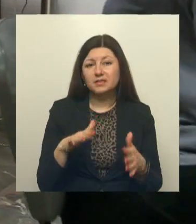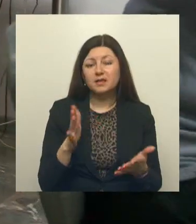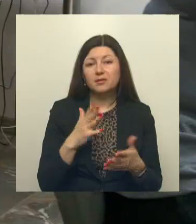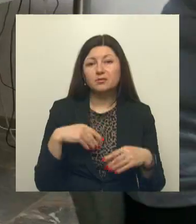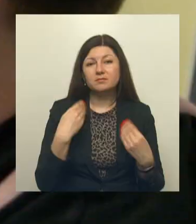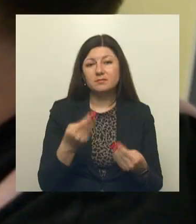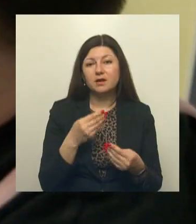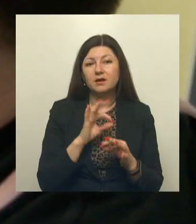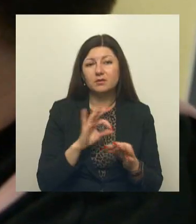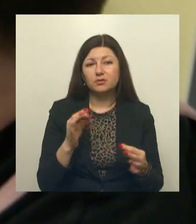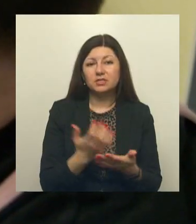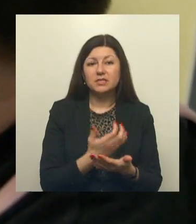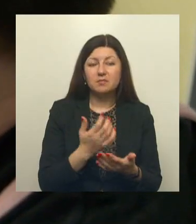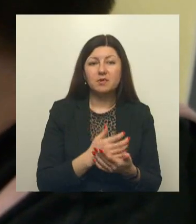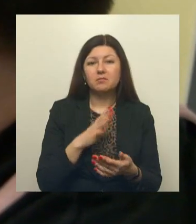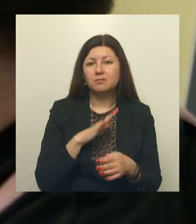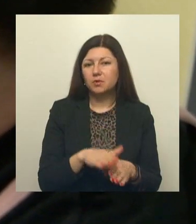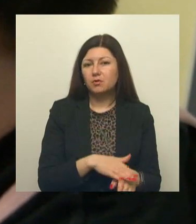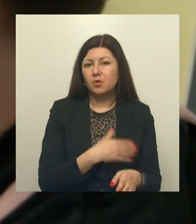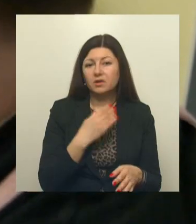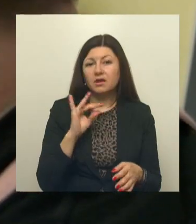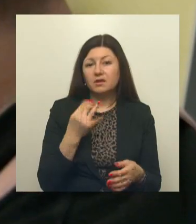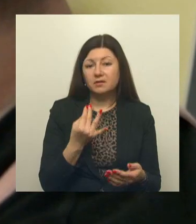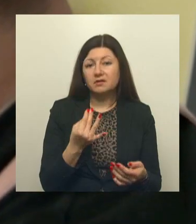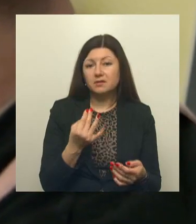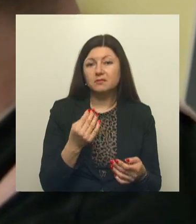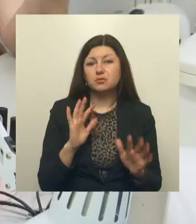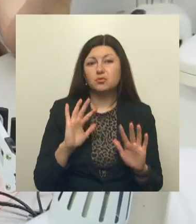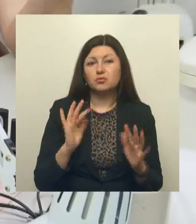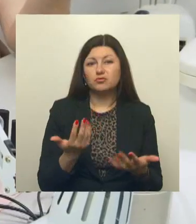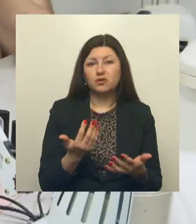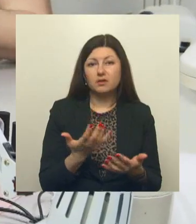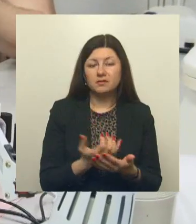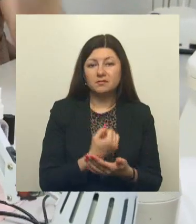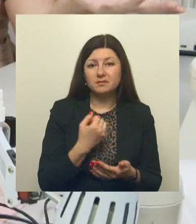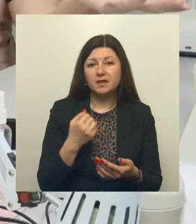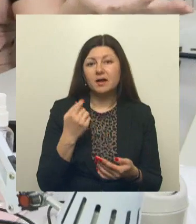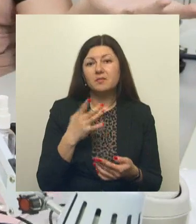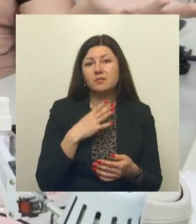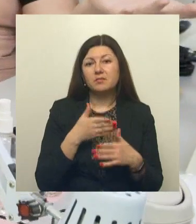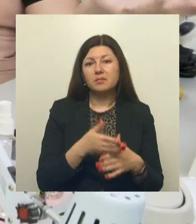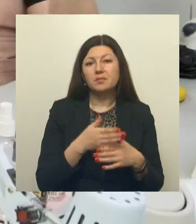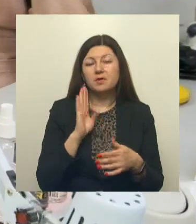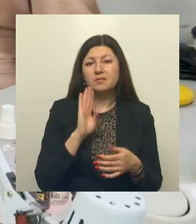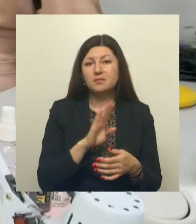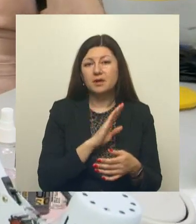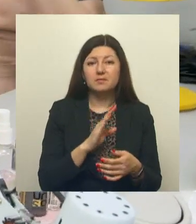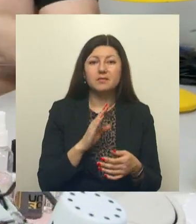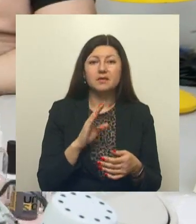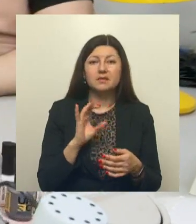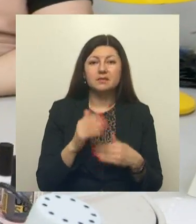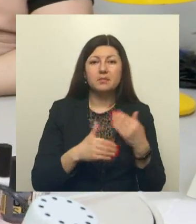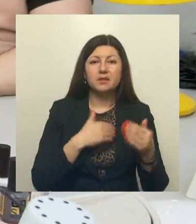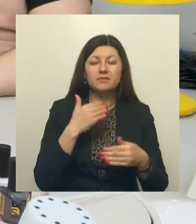хороший заработок, Павел пытался долго. И в итоге пришел к нему случайно. Одно время помогал маме с продвижением ее студии,